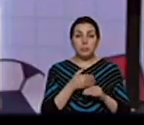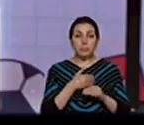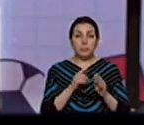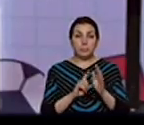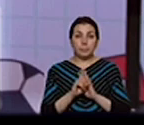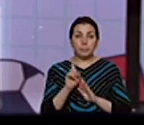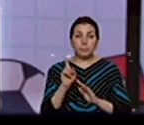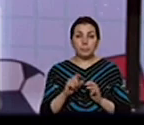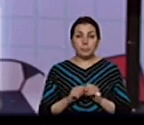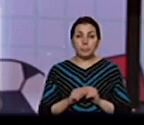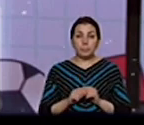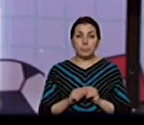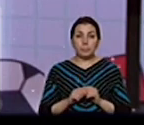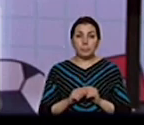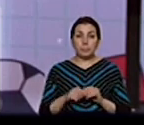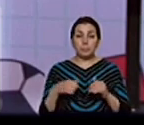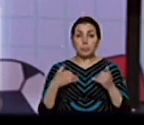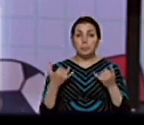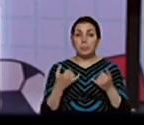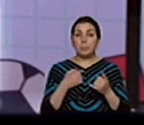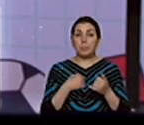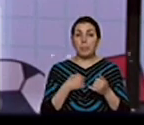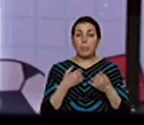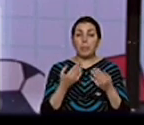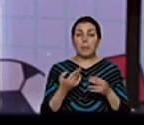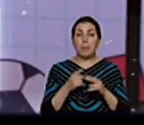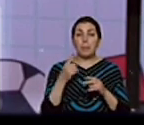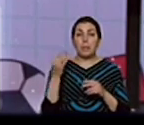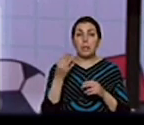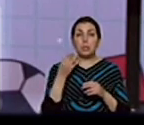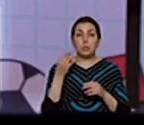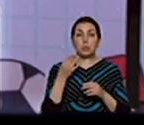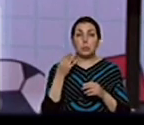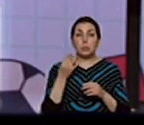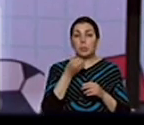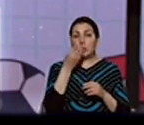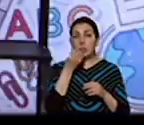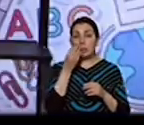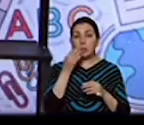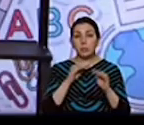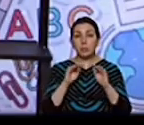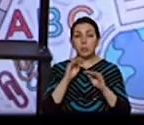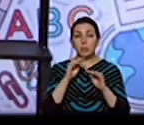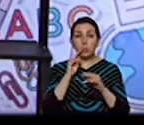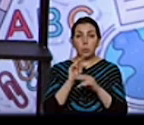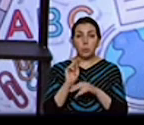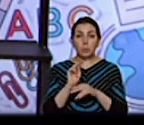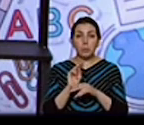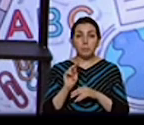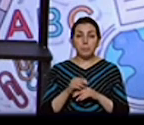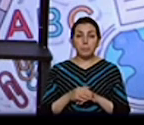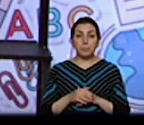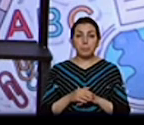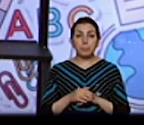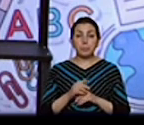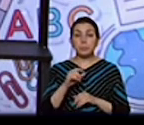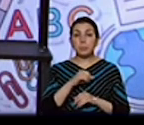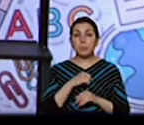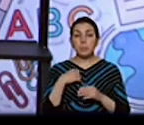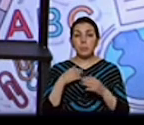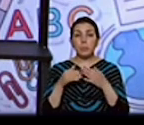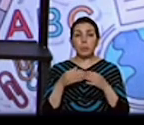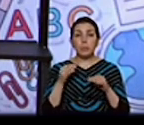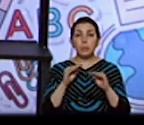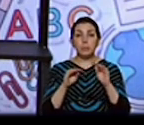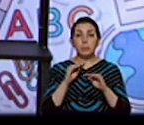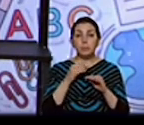Hozir men sizlarga ajoyib atir gullarini yasashni o'rgataman. Va o'zingiz qo'lingiz bilan yasagan